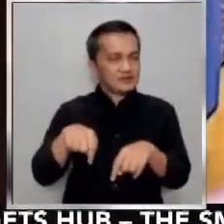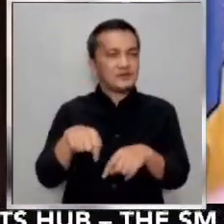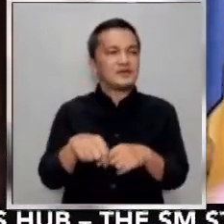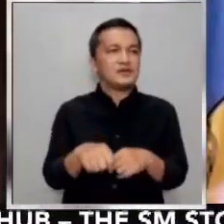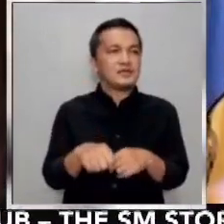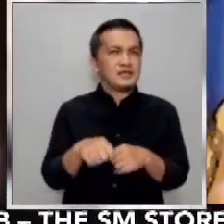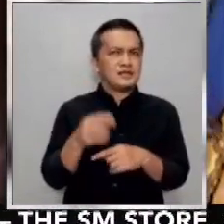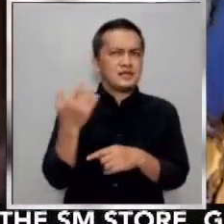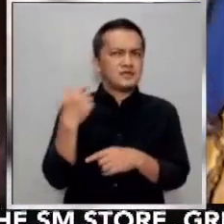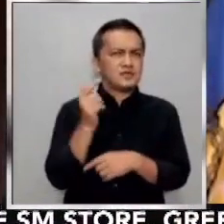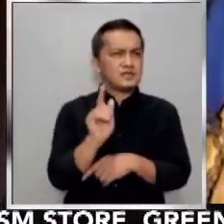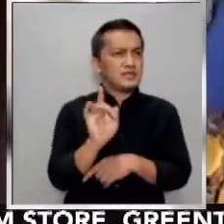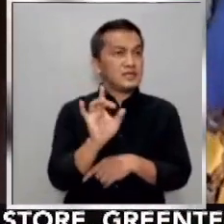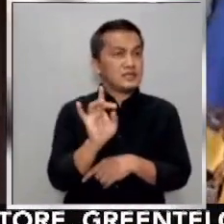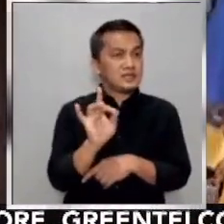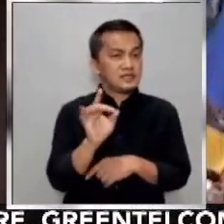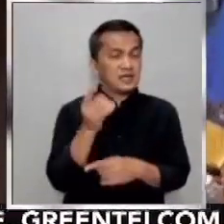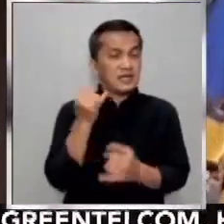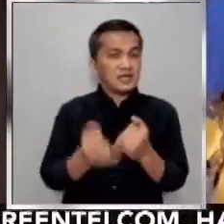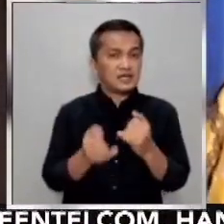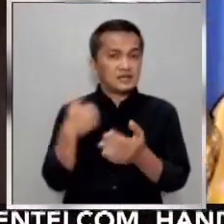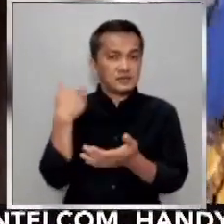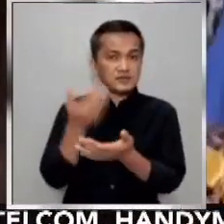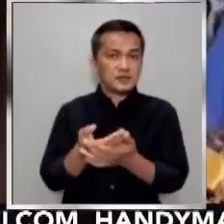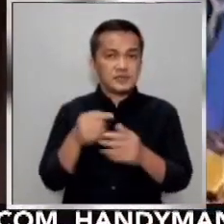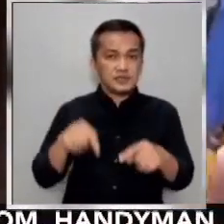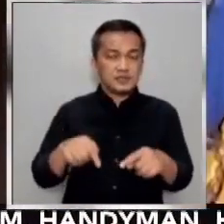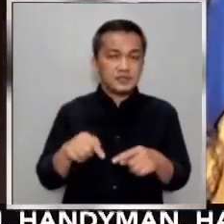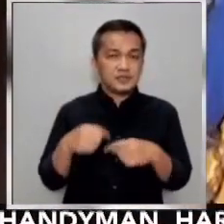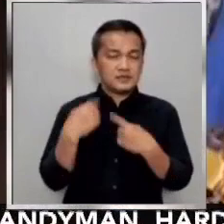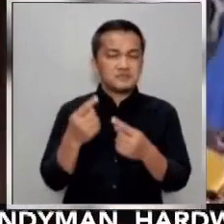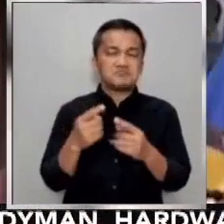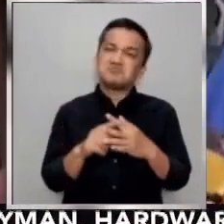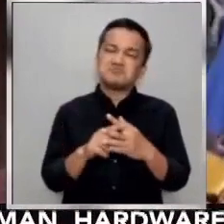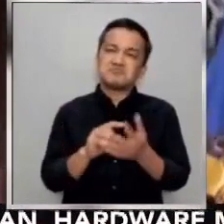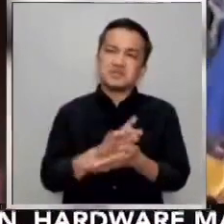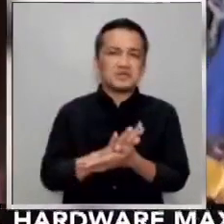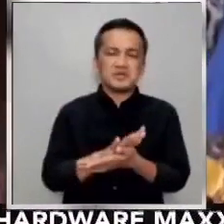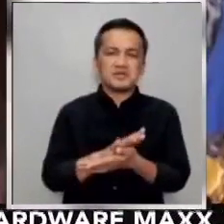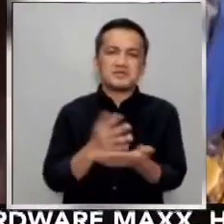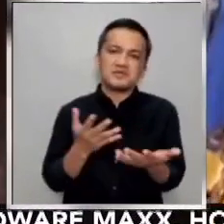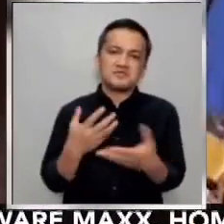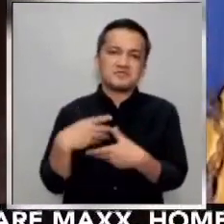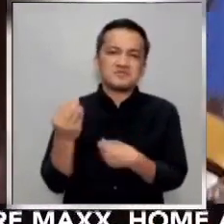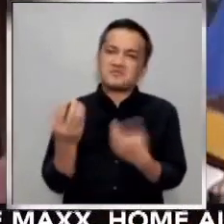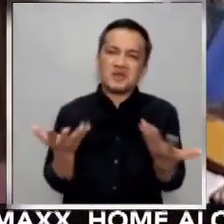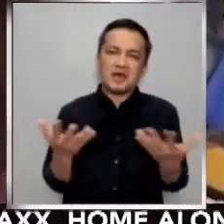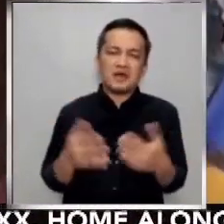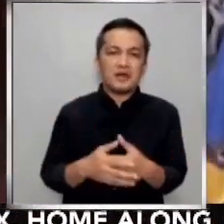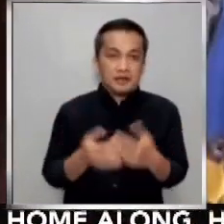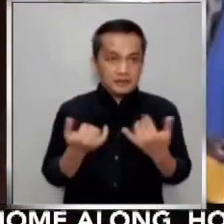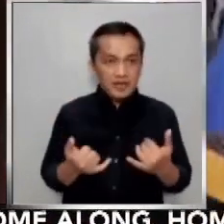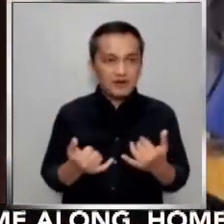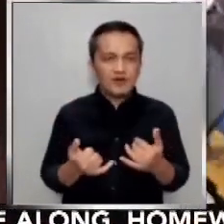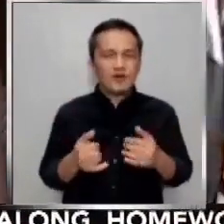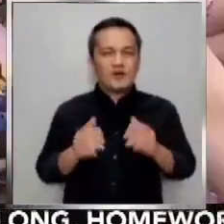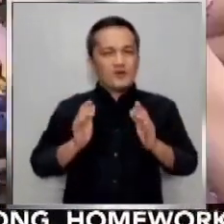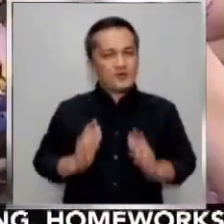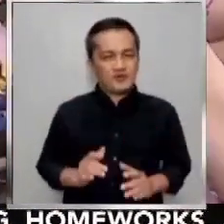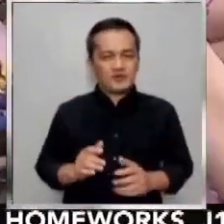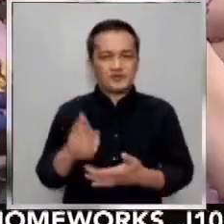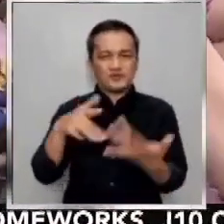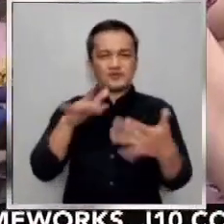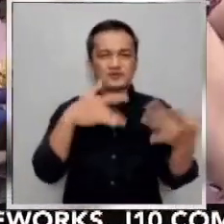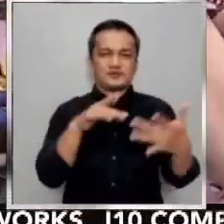pa kasi yung huling punta namin dito. Since nag-pandemic, hindi kami nakakalabas. Kaya ngayon, dito ulit, namasyal kami ulit dito.